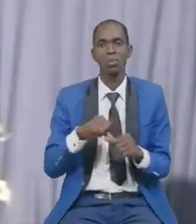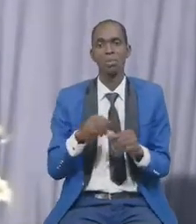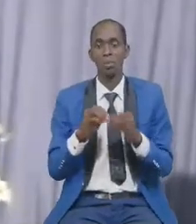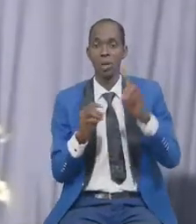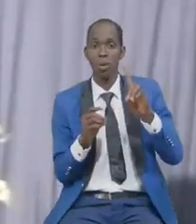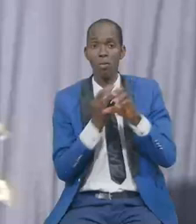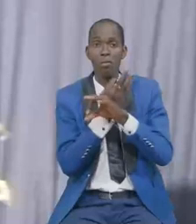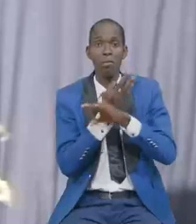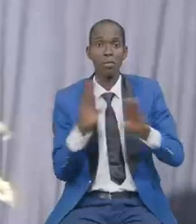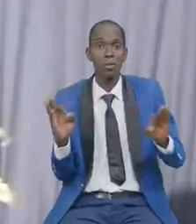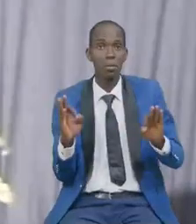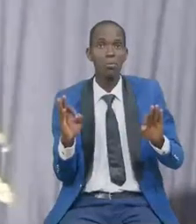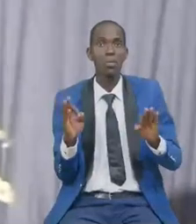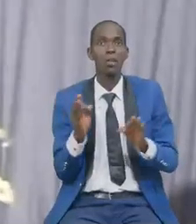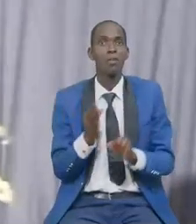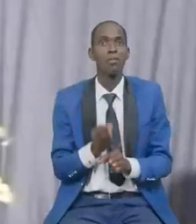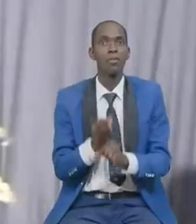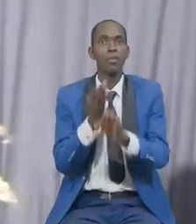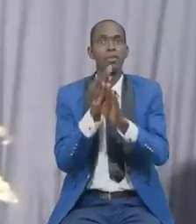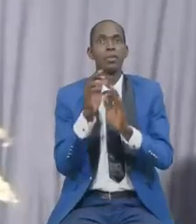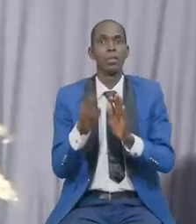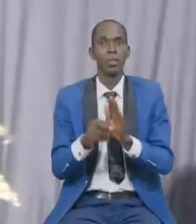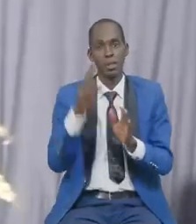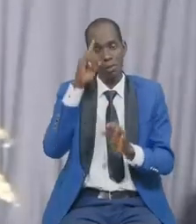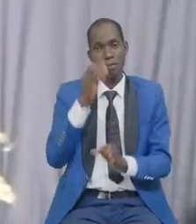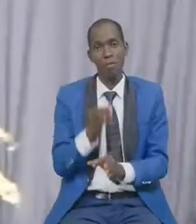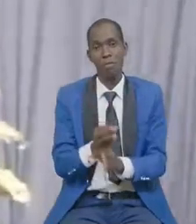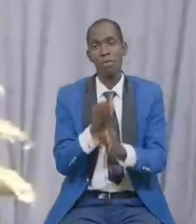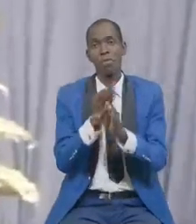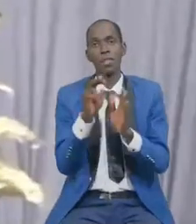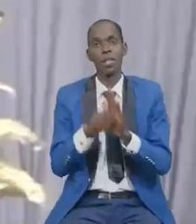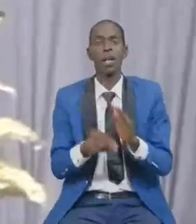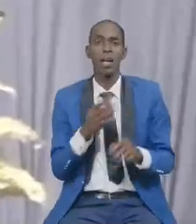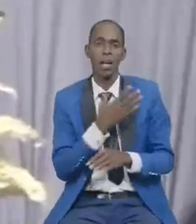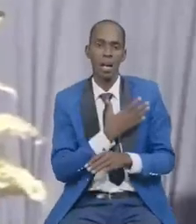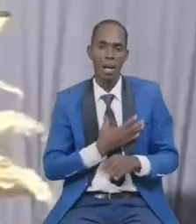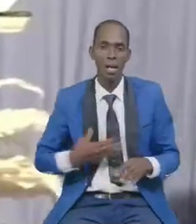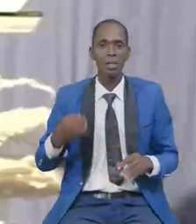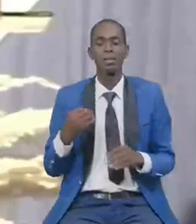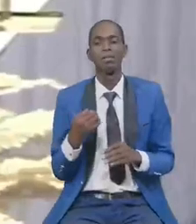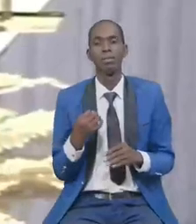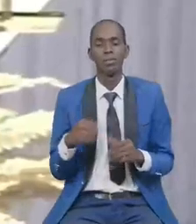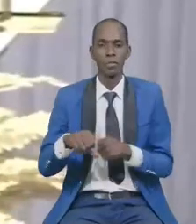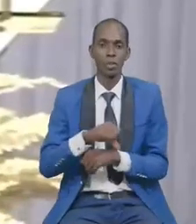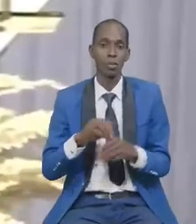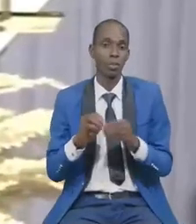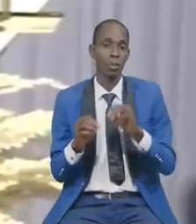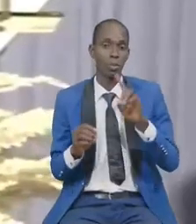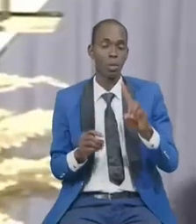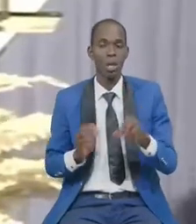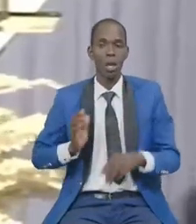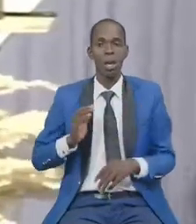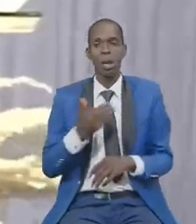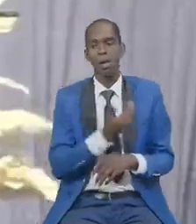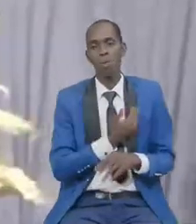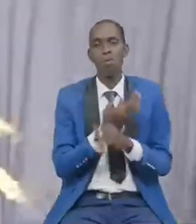fidélité et communion. Premier point, notre liberté par le port de sa